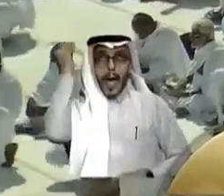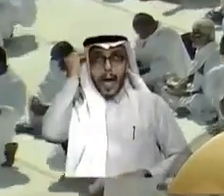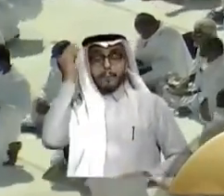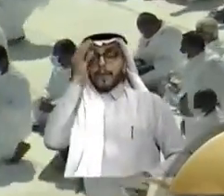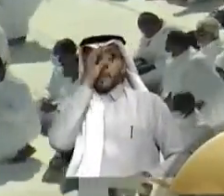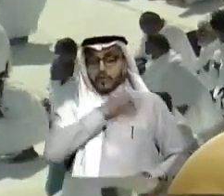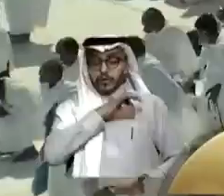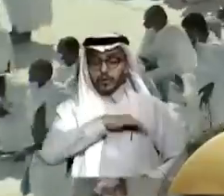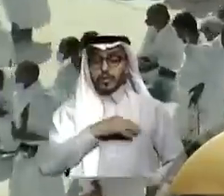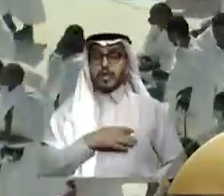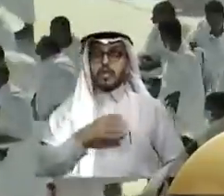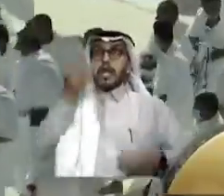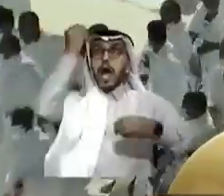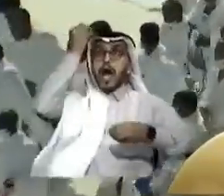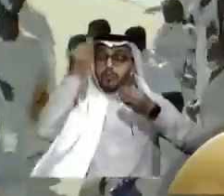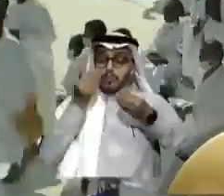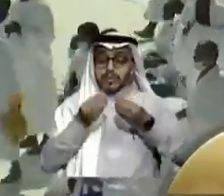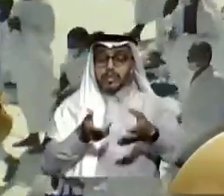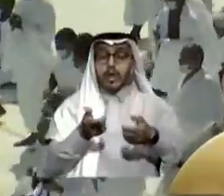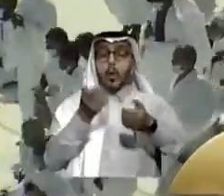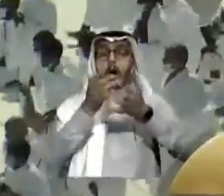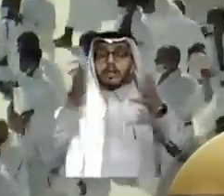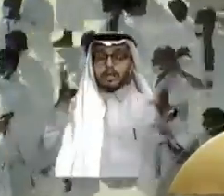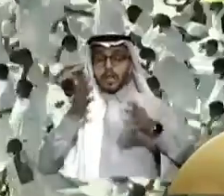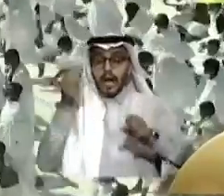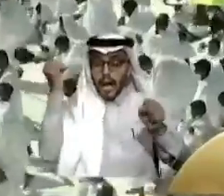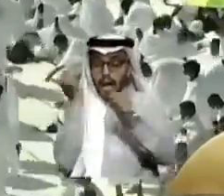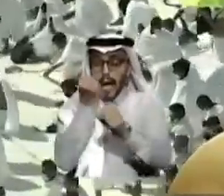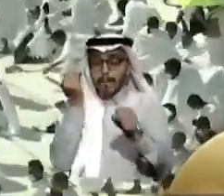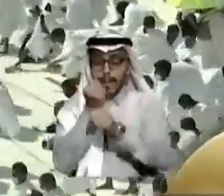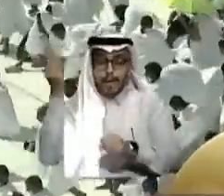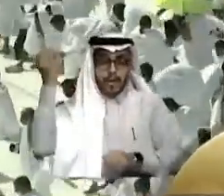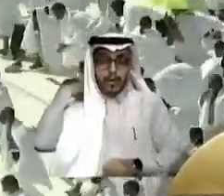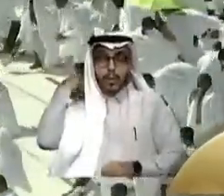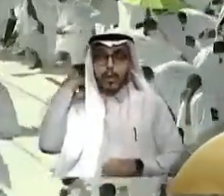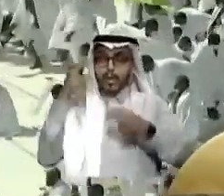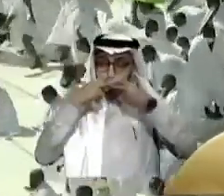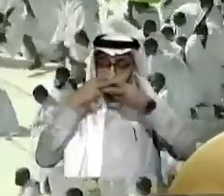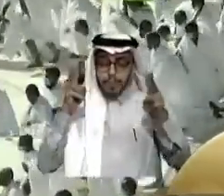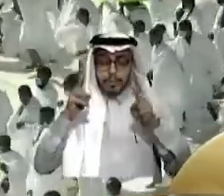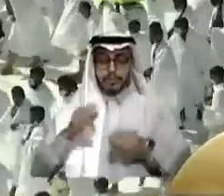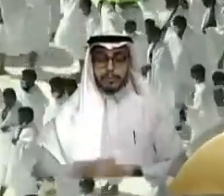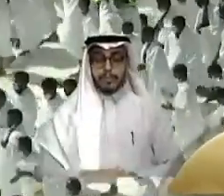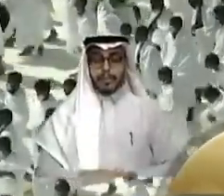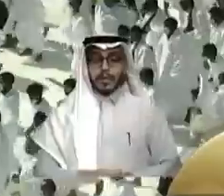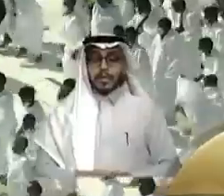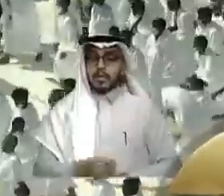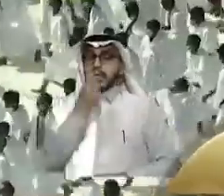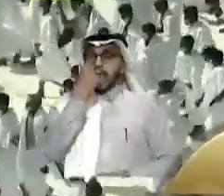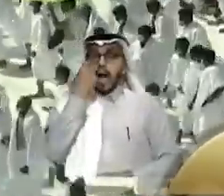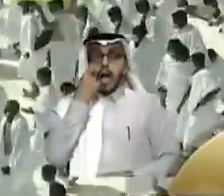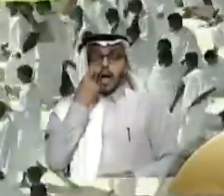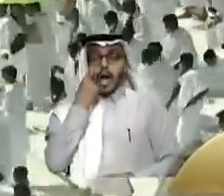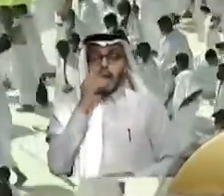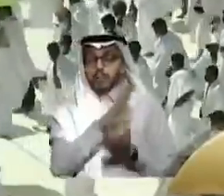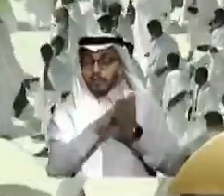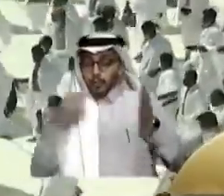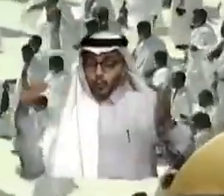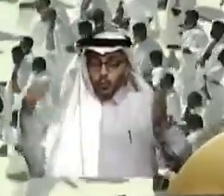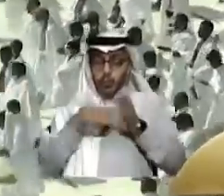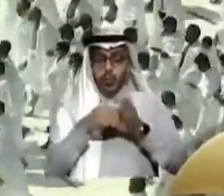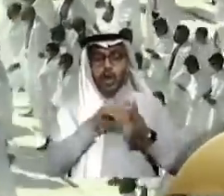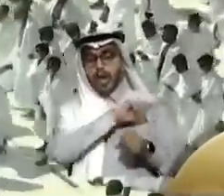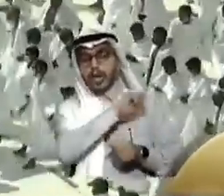نافعا ورزقا واسعا وعملا صالحا متقبلا. اللهم أحسن عاقبتنا